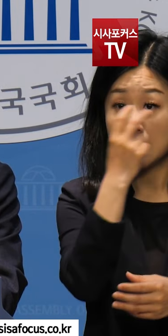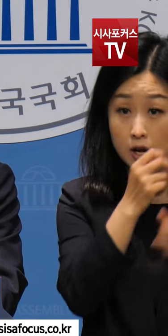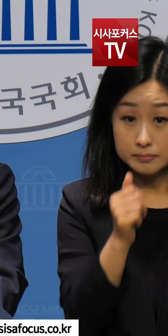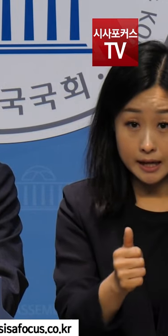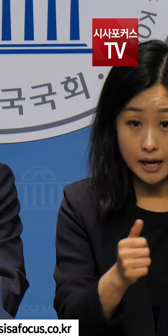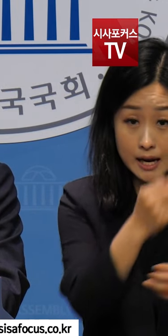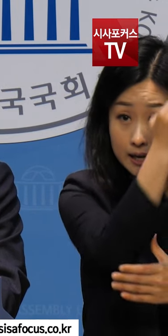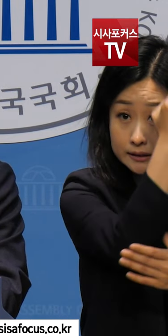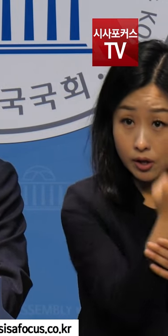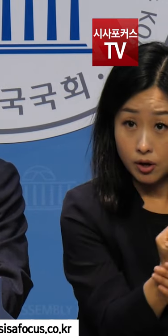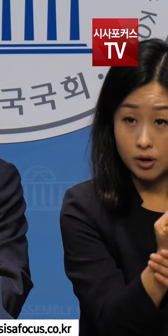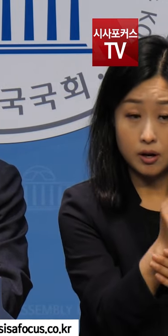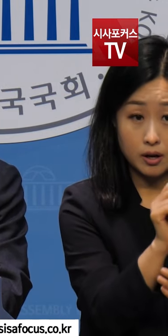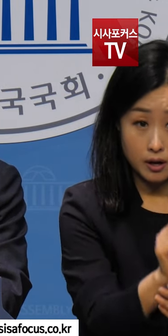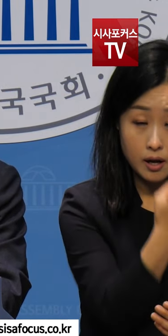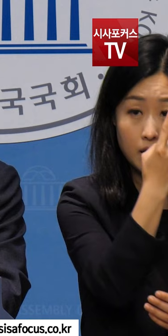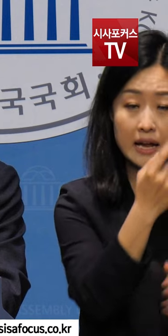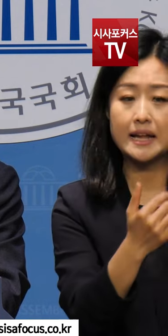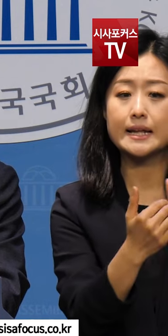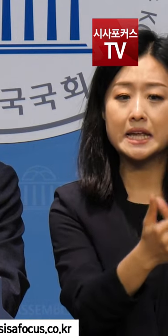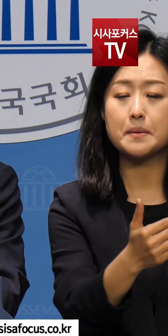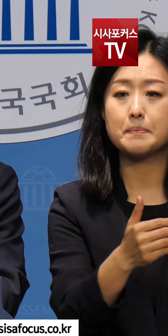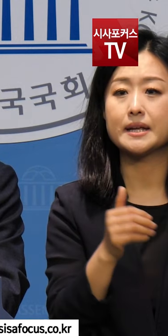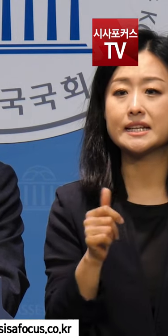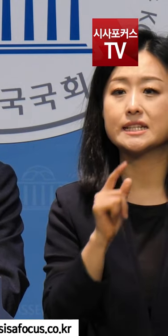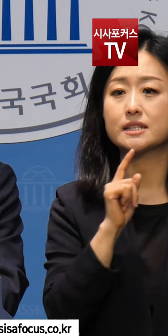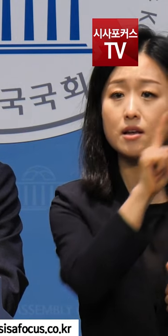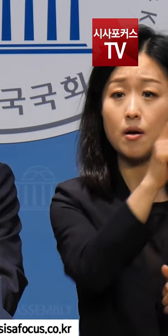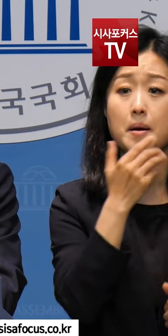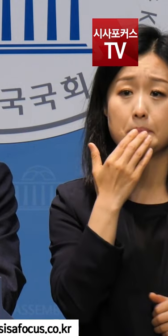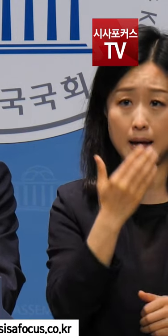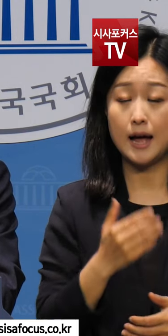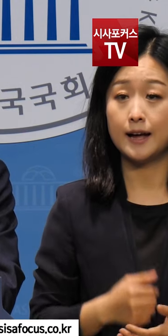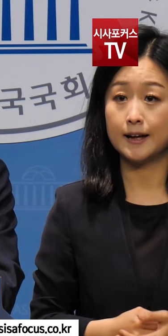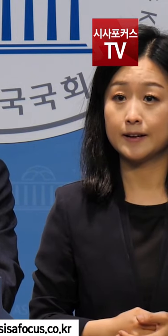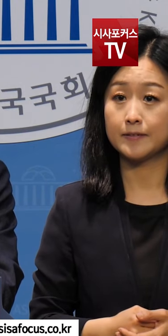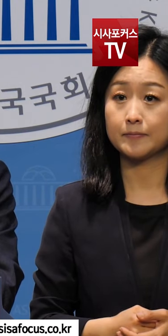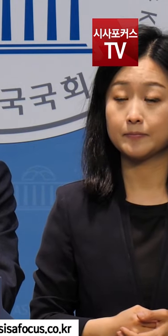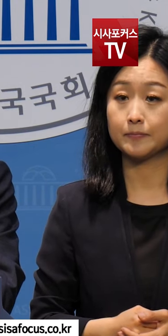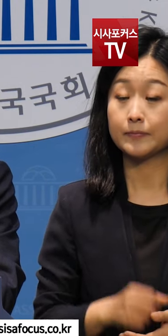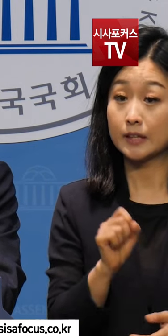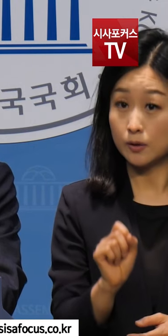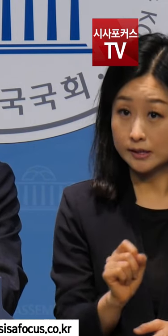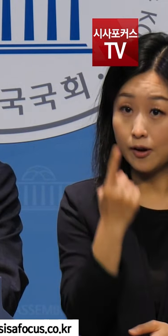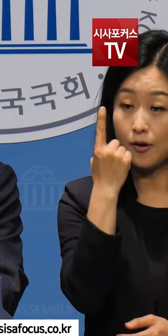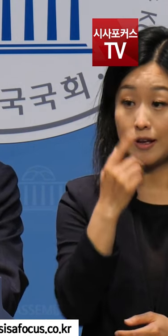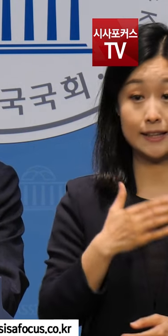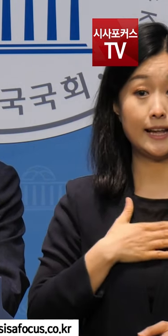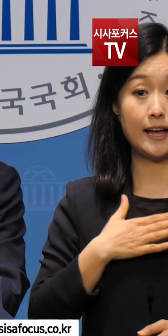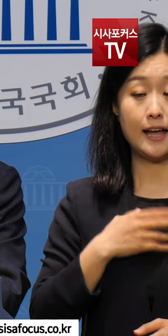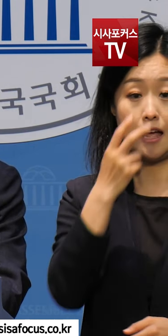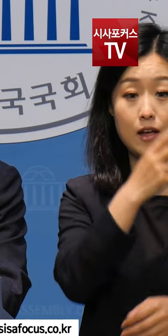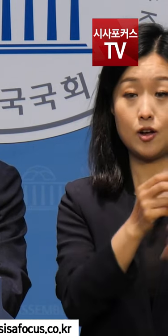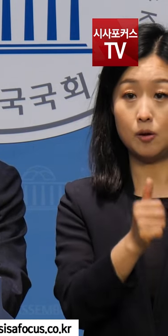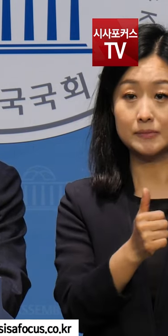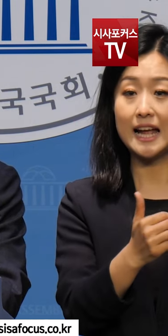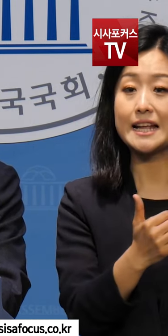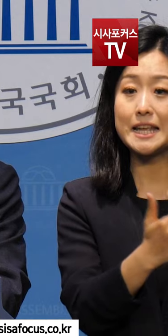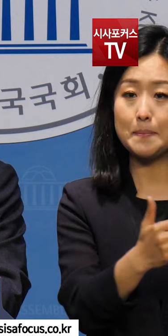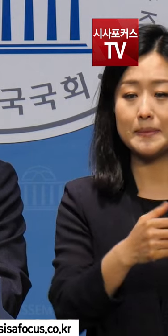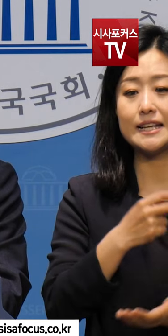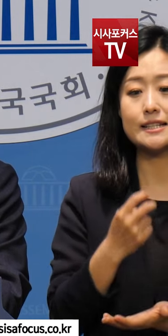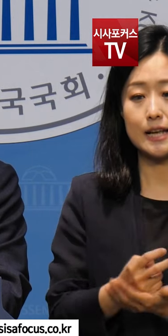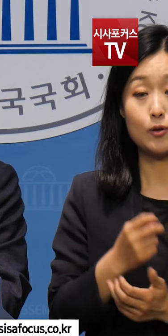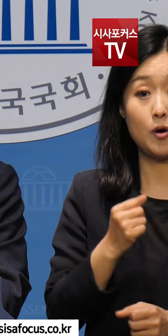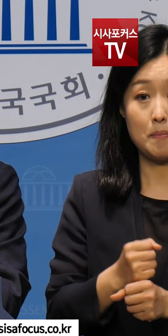이제 판사와 같이 기피 신청 대상이 되어야 합니다. 이에 따라 저는 검사에 대한 기피 제도를